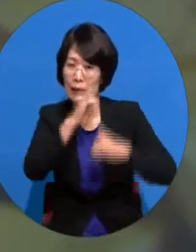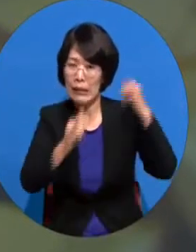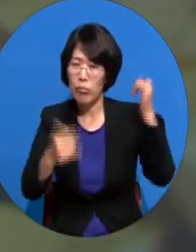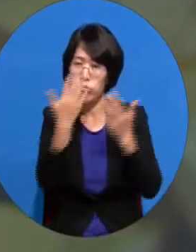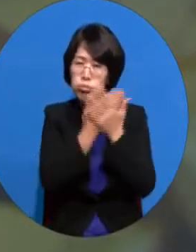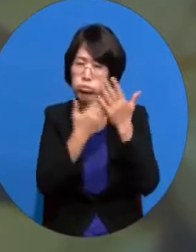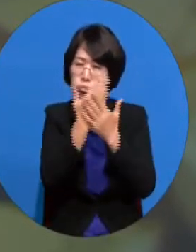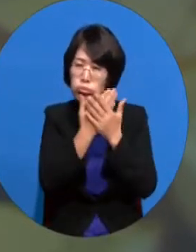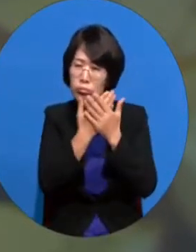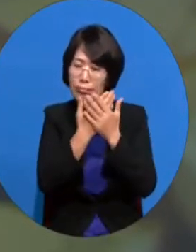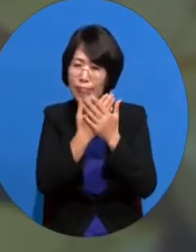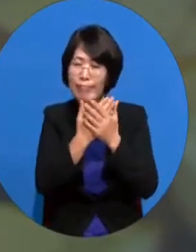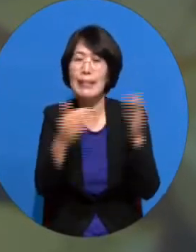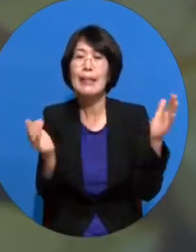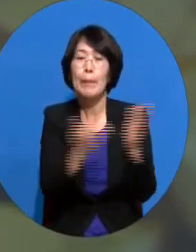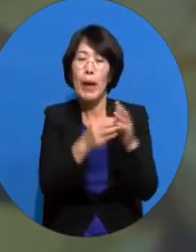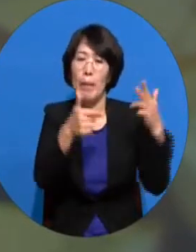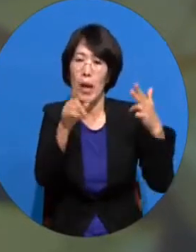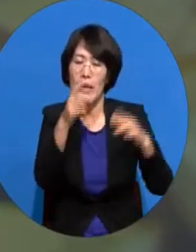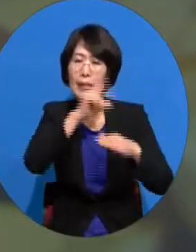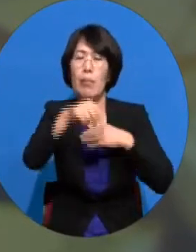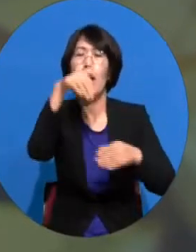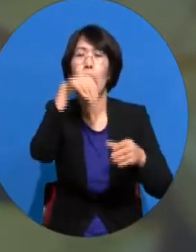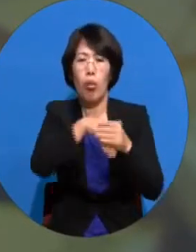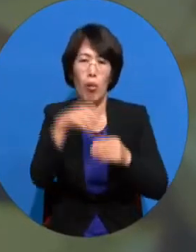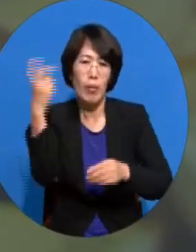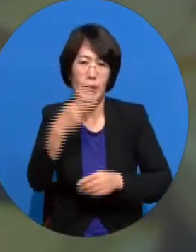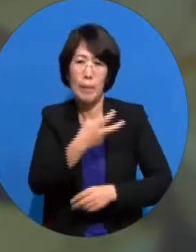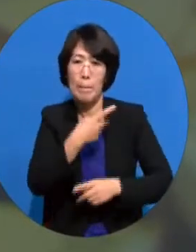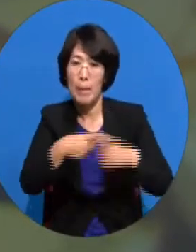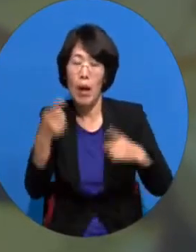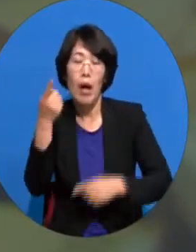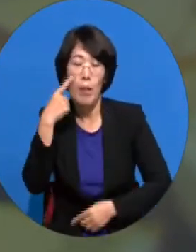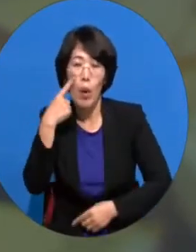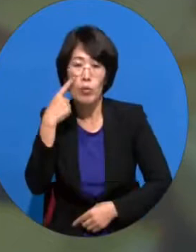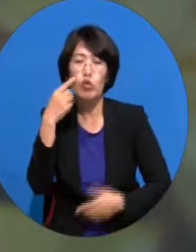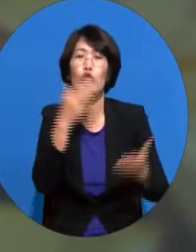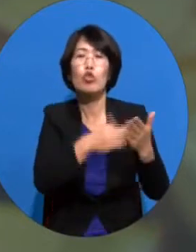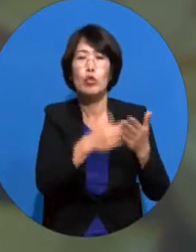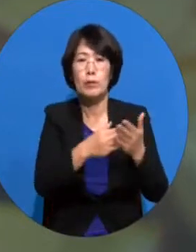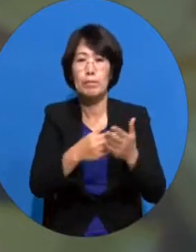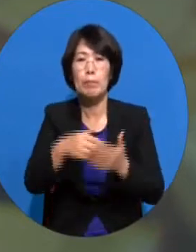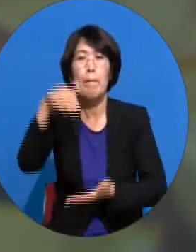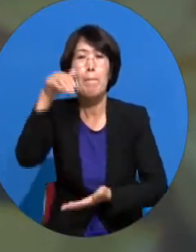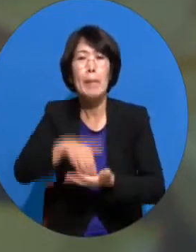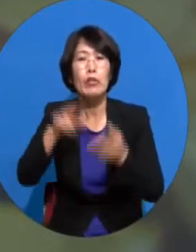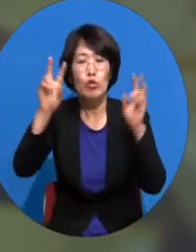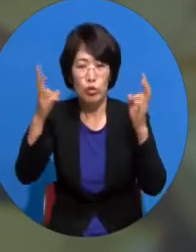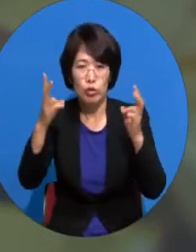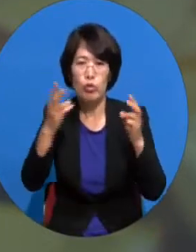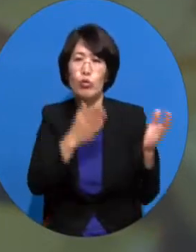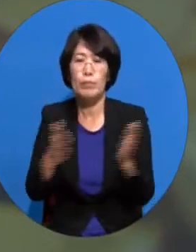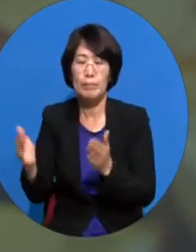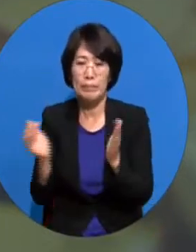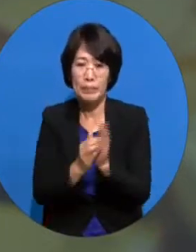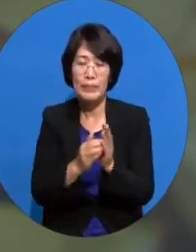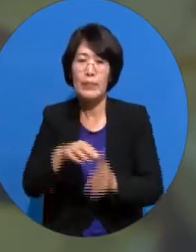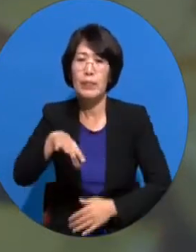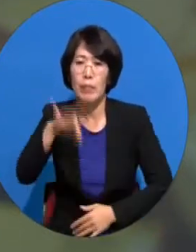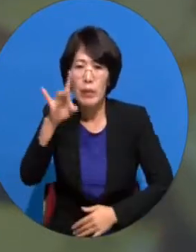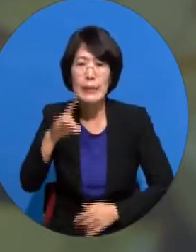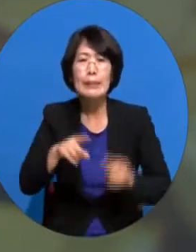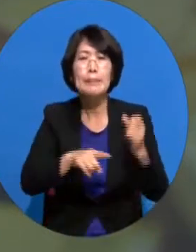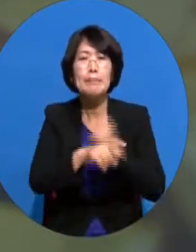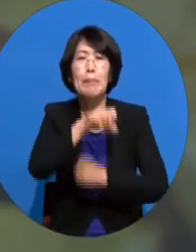혼탁 선거였던 제8회 지방선거를 되돌아보는 기획 뉴스, 반성합시다를 준비했습니다. 먼저